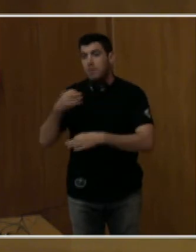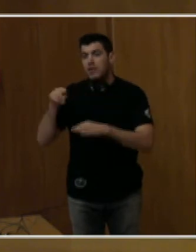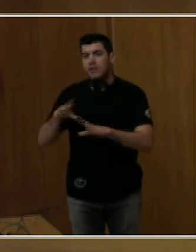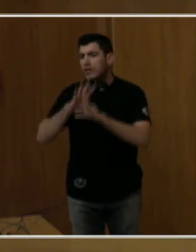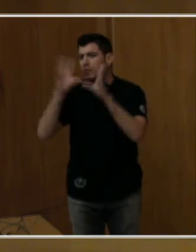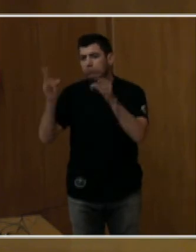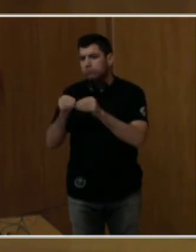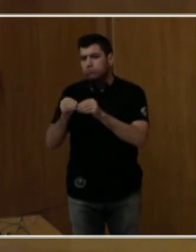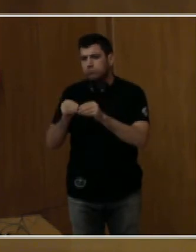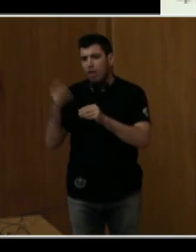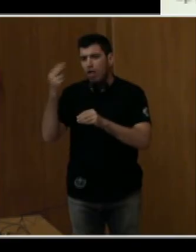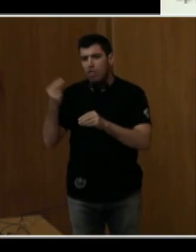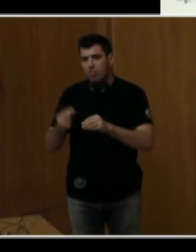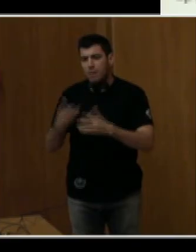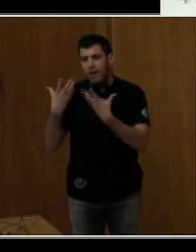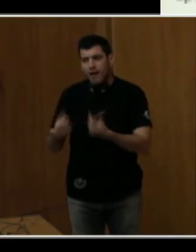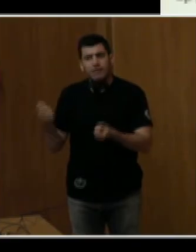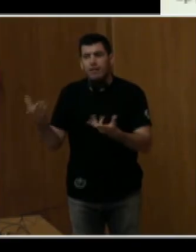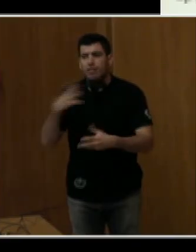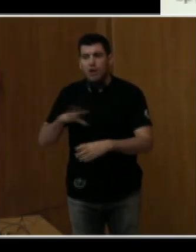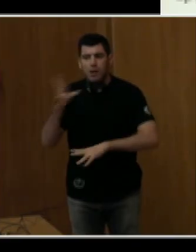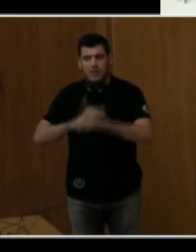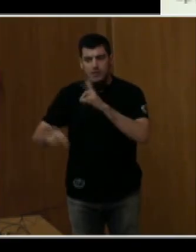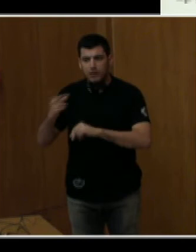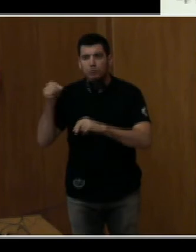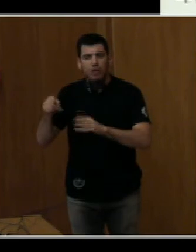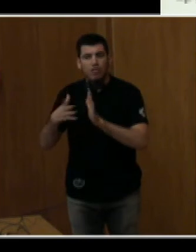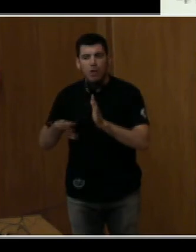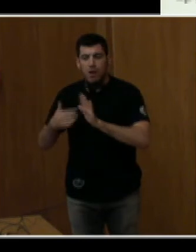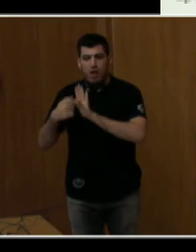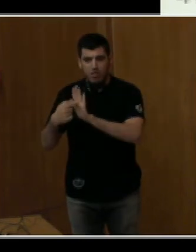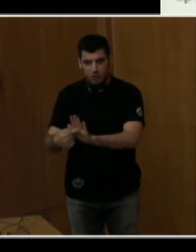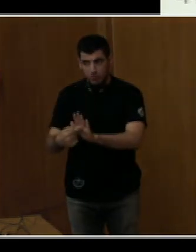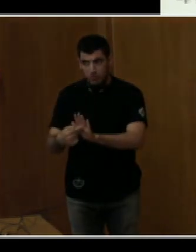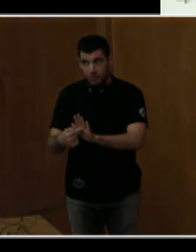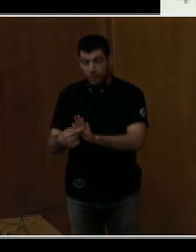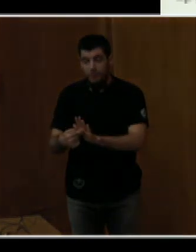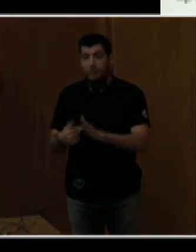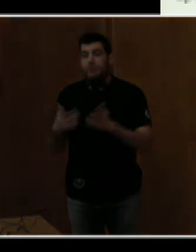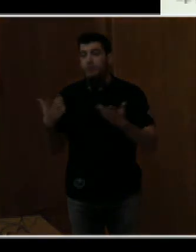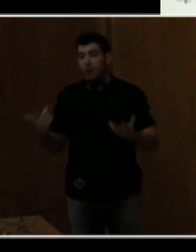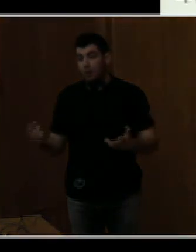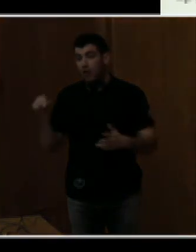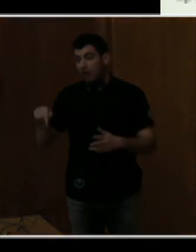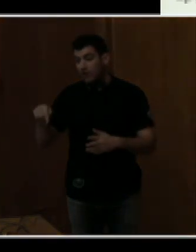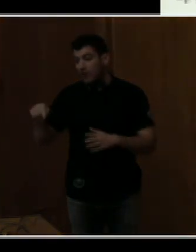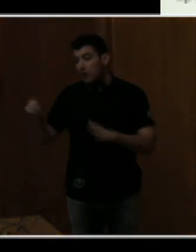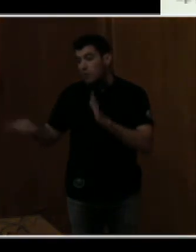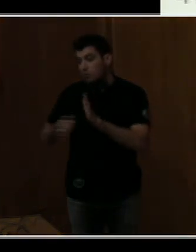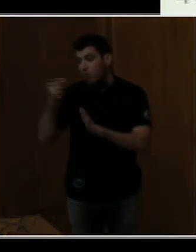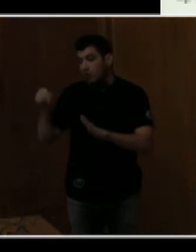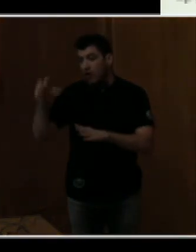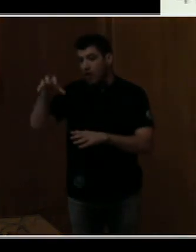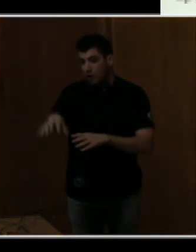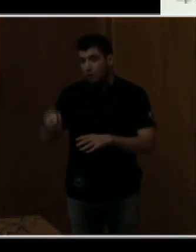γενικά αυτή η ημερίδα, τι θέλουμε να συζητήσουμε μαζί σας, τι θέλουμε να δείξουμε. Οπότε αυτή είναι η πρώτη θεματική ενότητα που ανοίγει αυτόν τον